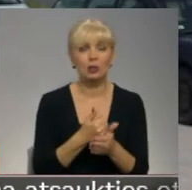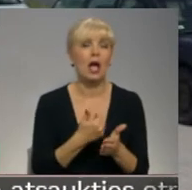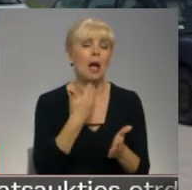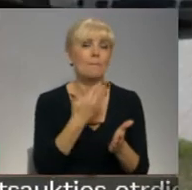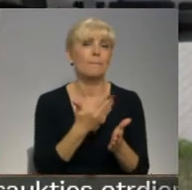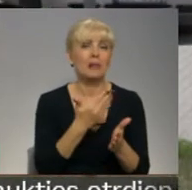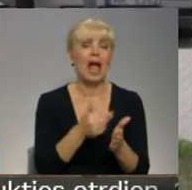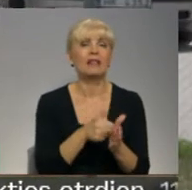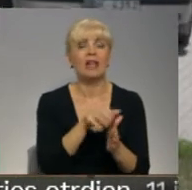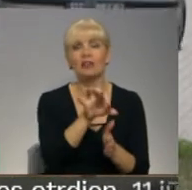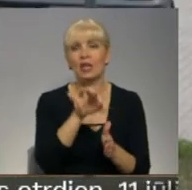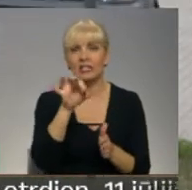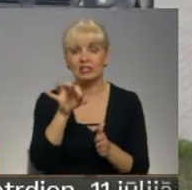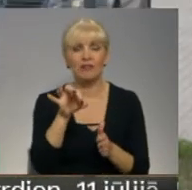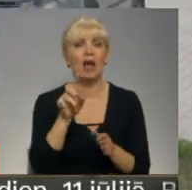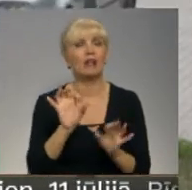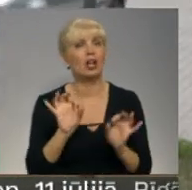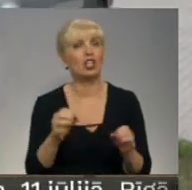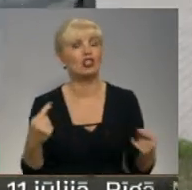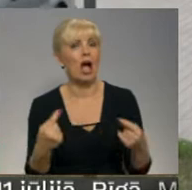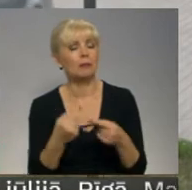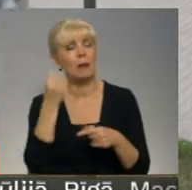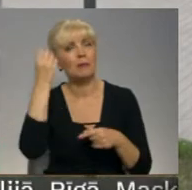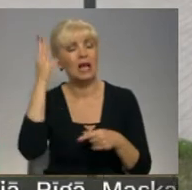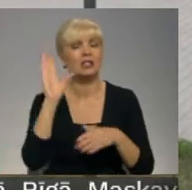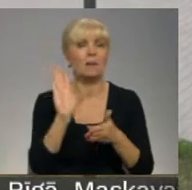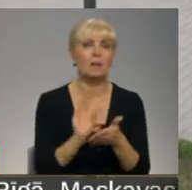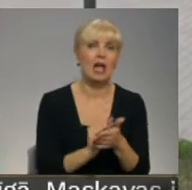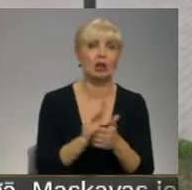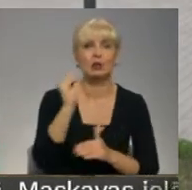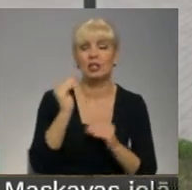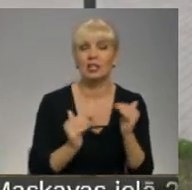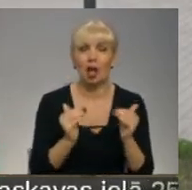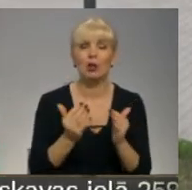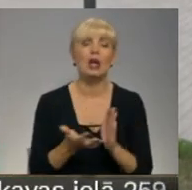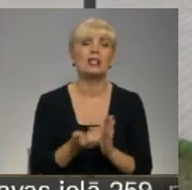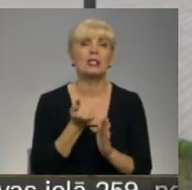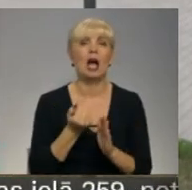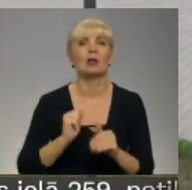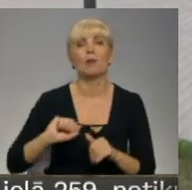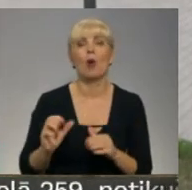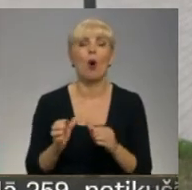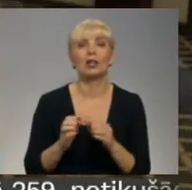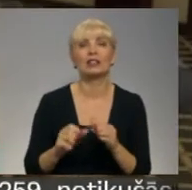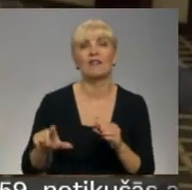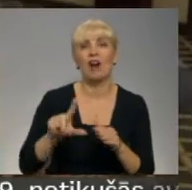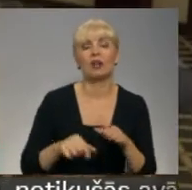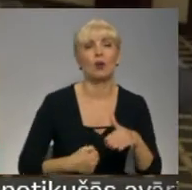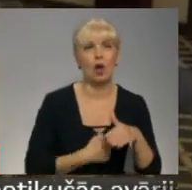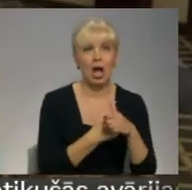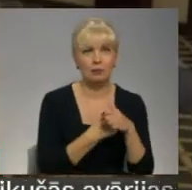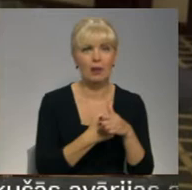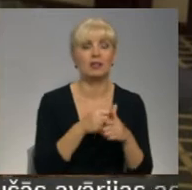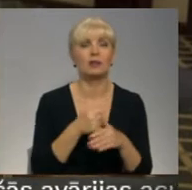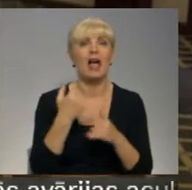bija svarīgs ne tikai tas, ka viņi atbilst izglītības un pieredzes kritērijiem, bet saņemt arī kolektīvu vairākumu atbalstu. Pēc tam, kad